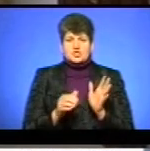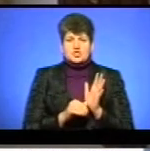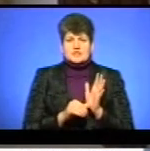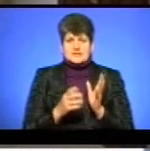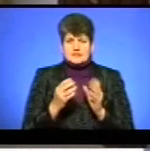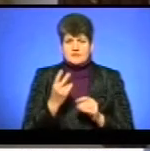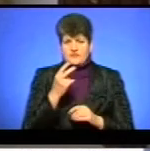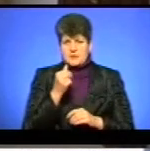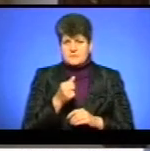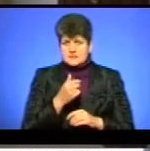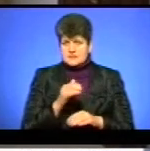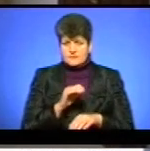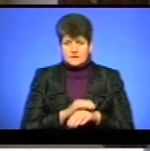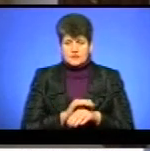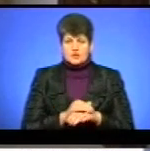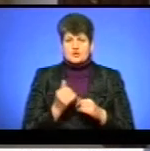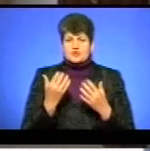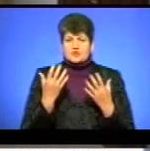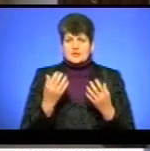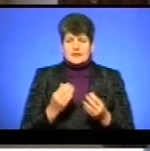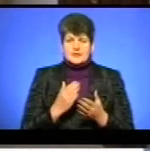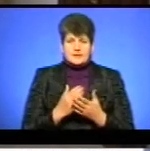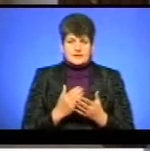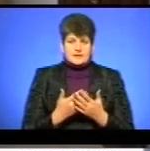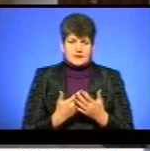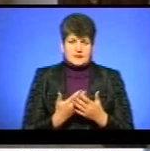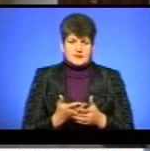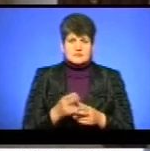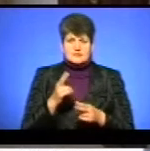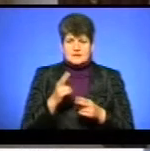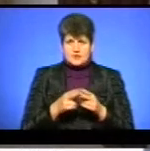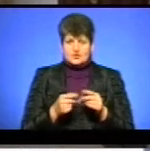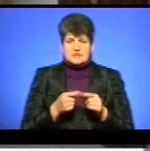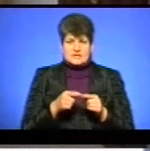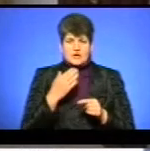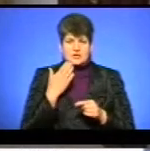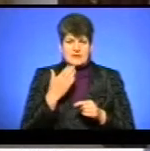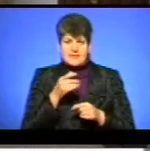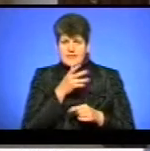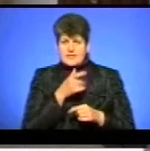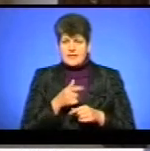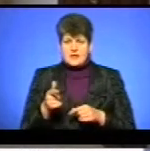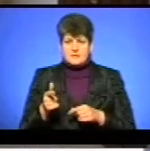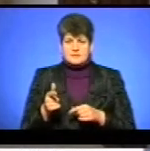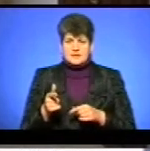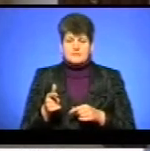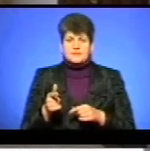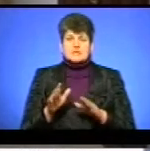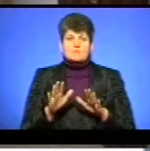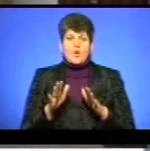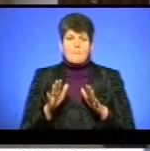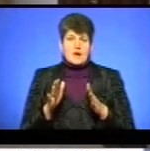фактично 2 місяці, і на сьогоднішній день якраз спливав оцей останній день, двомісячний, з